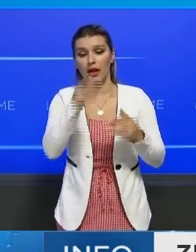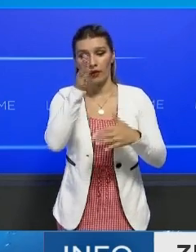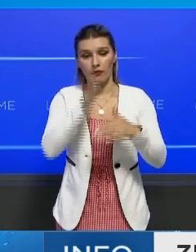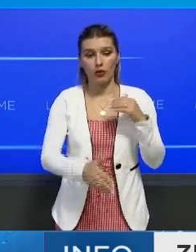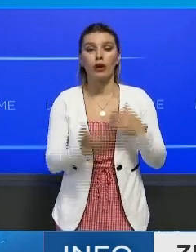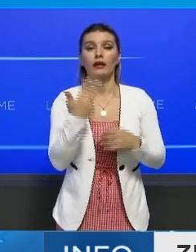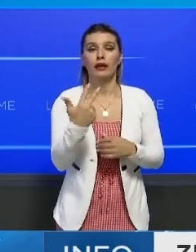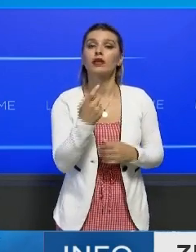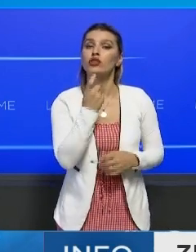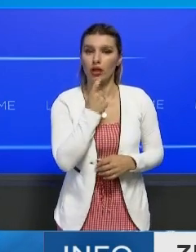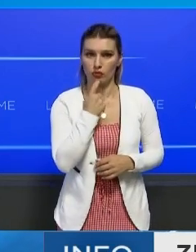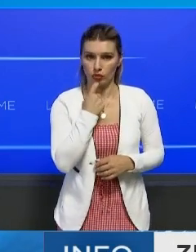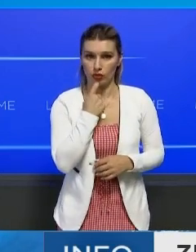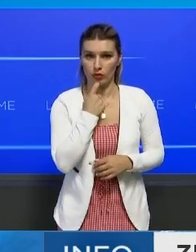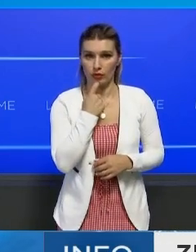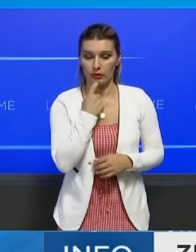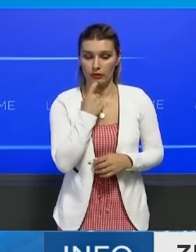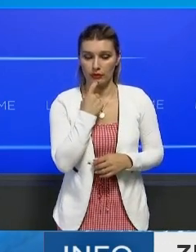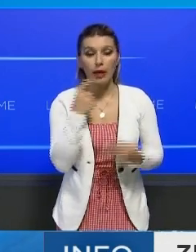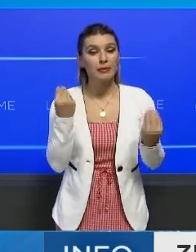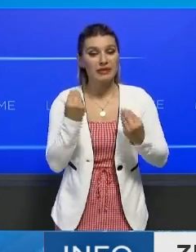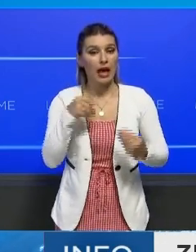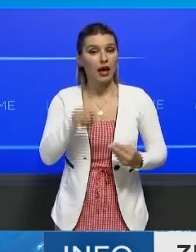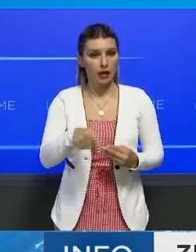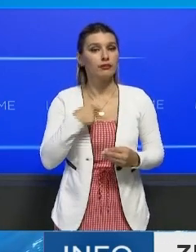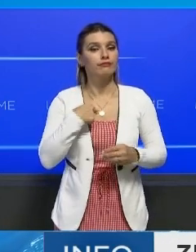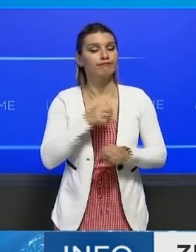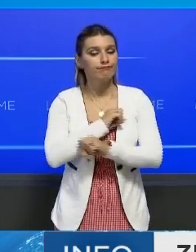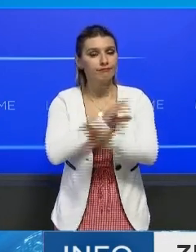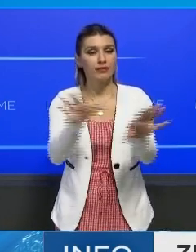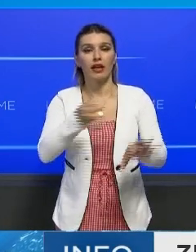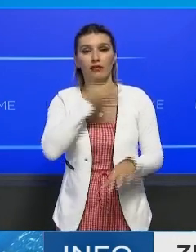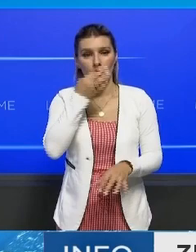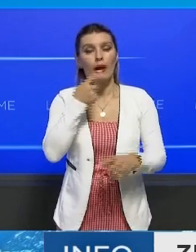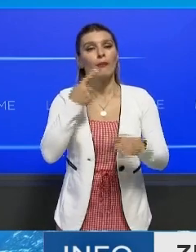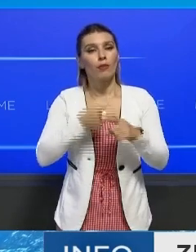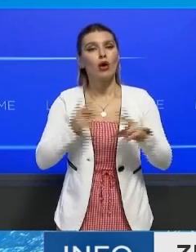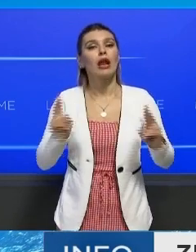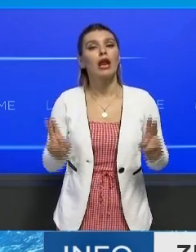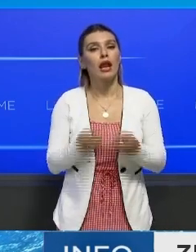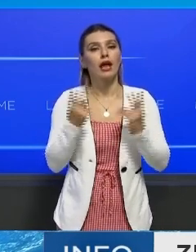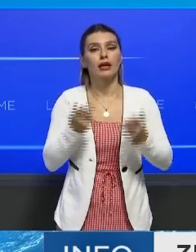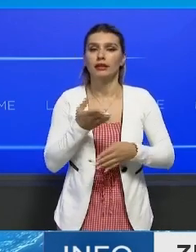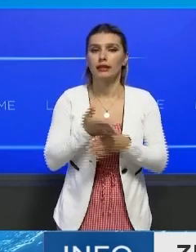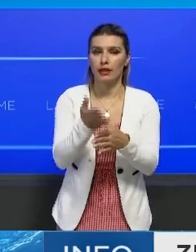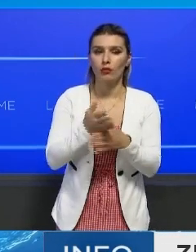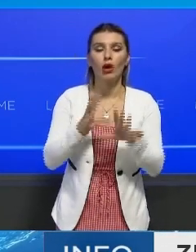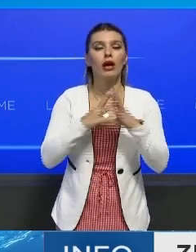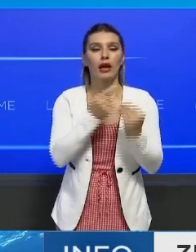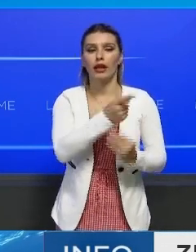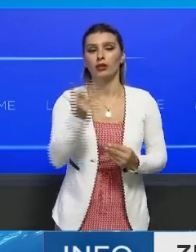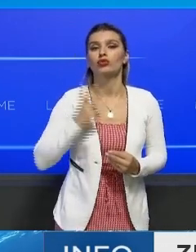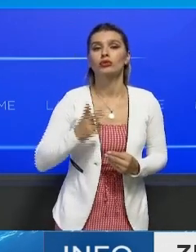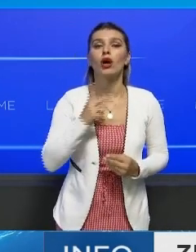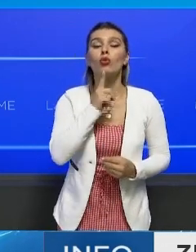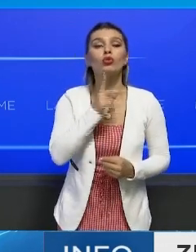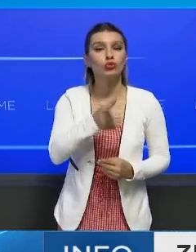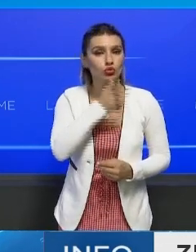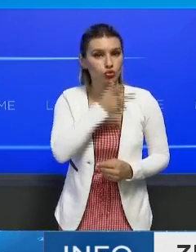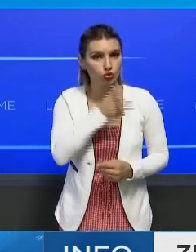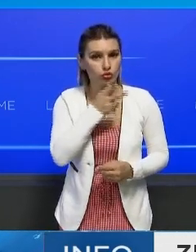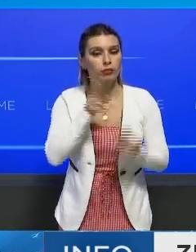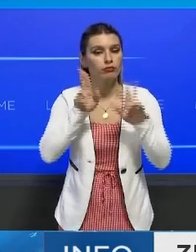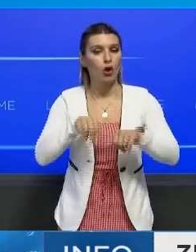datën 30 shtator. Për këtë arsye ne kemi para pa edhe lehtësirat e nevojshme për gjithë këta qytetar me qëllim që